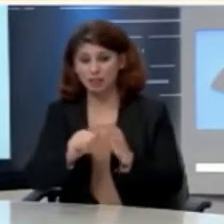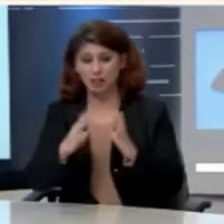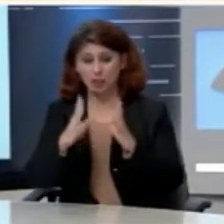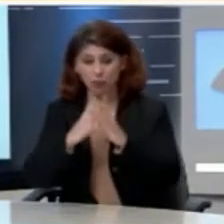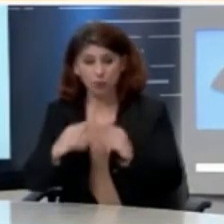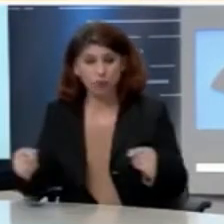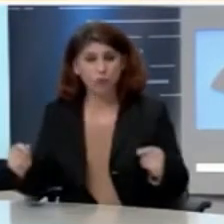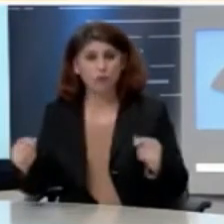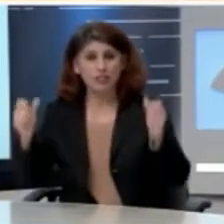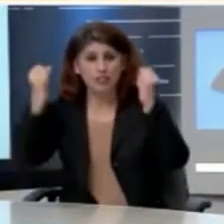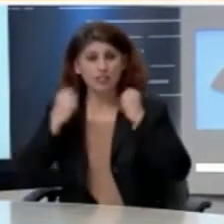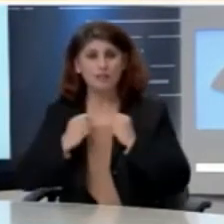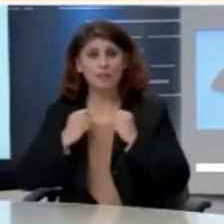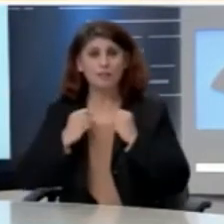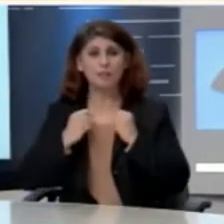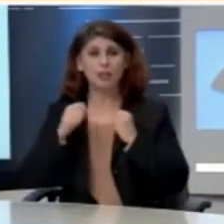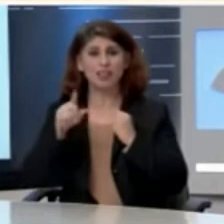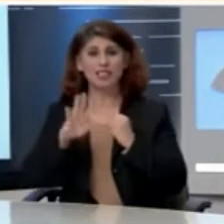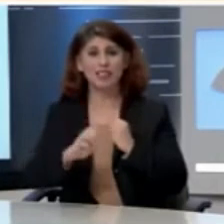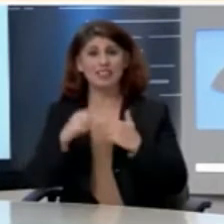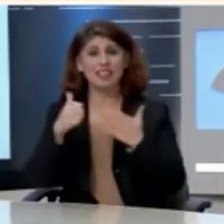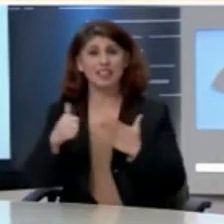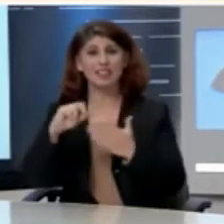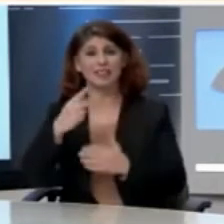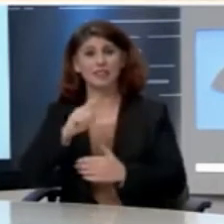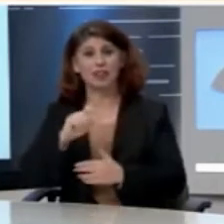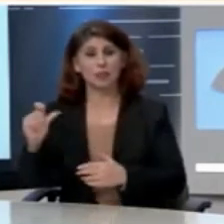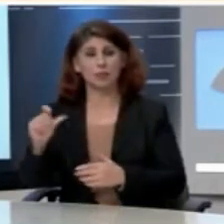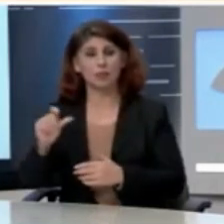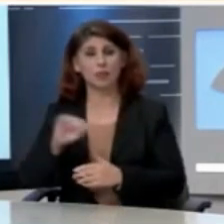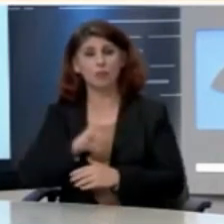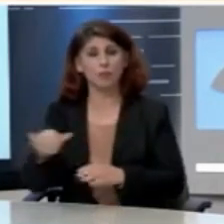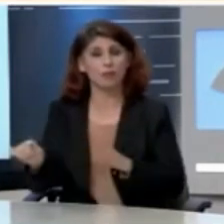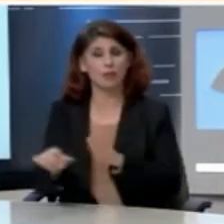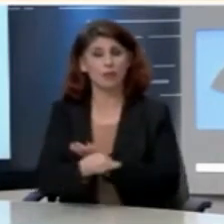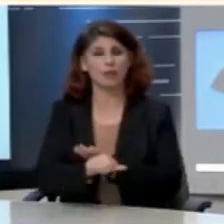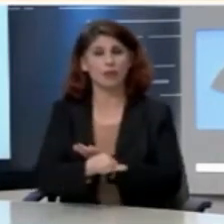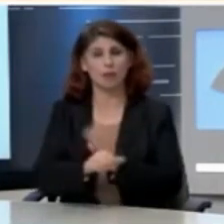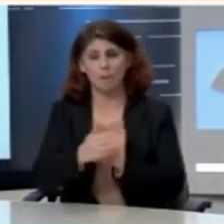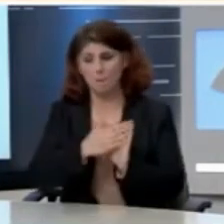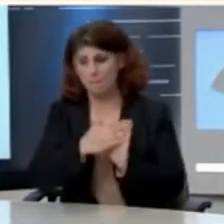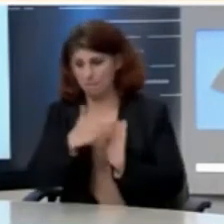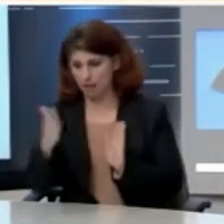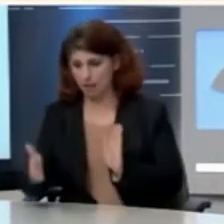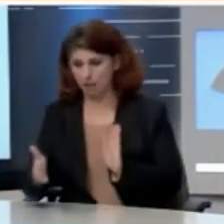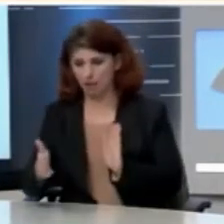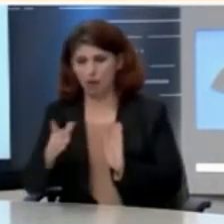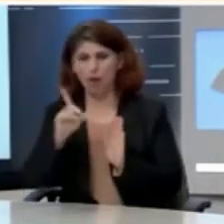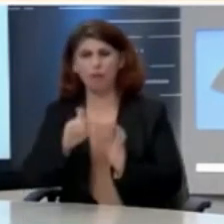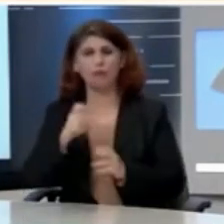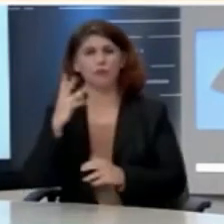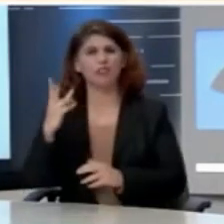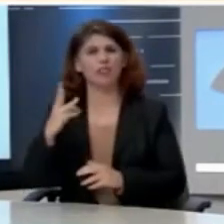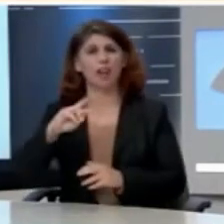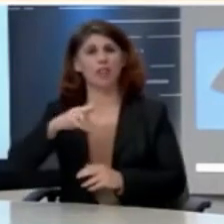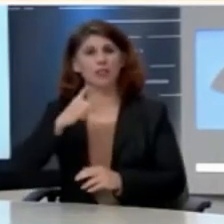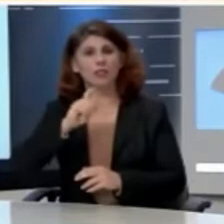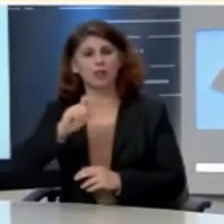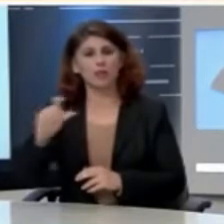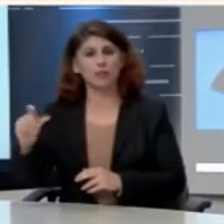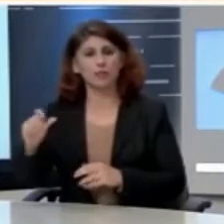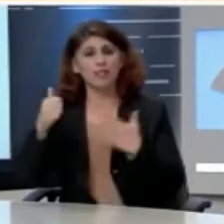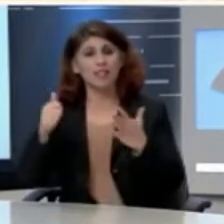τα 46, που δεν επανήλθαν ποτέ. Πόσα είναι μέχρι τώρα? 73, κατελάχιστον. Και όλα αυτά μέσα